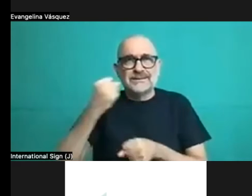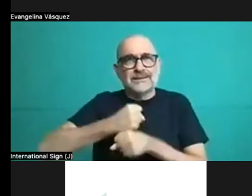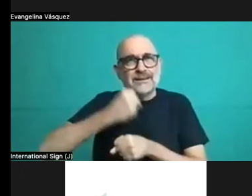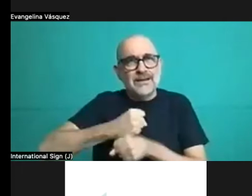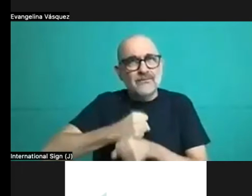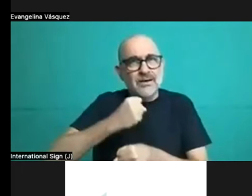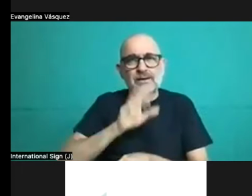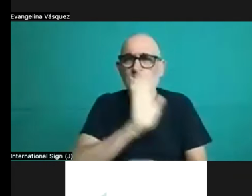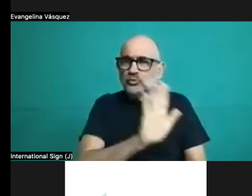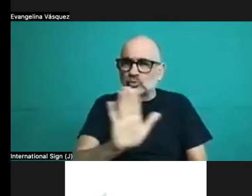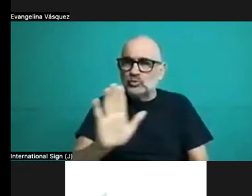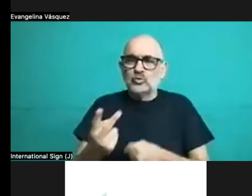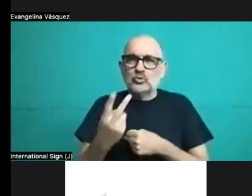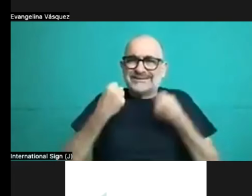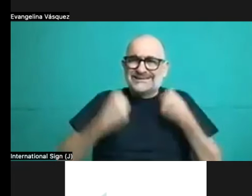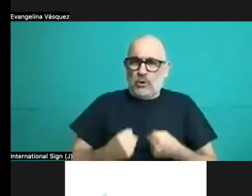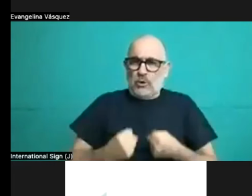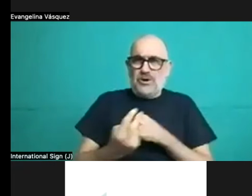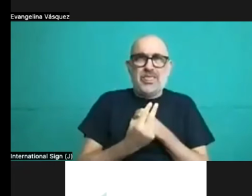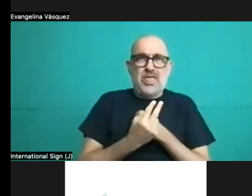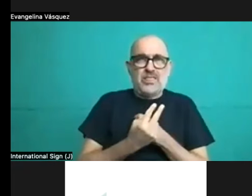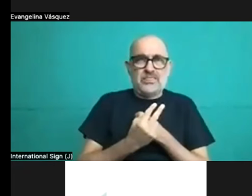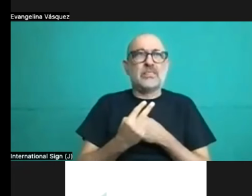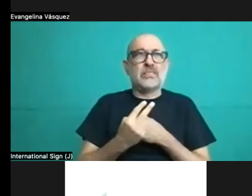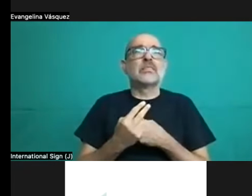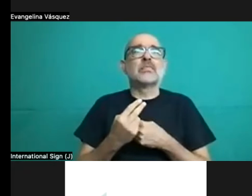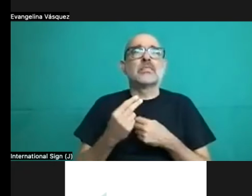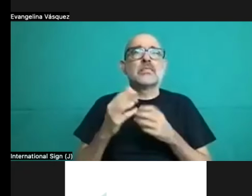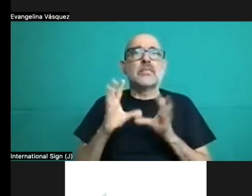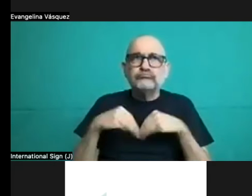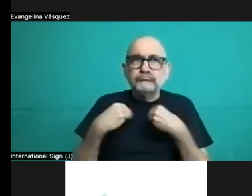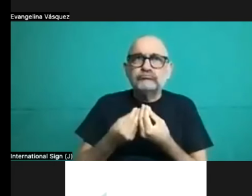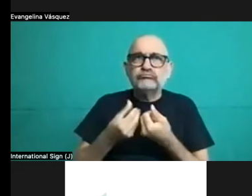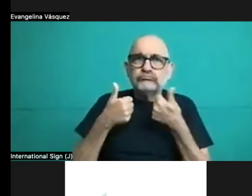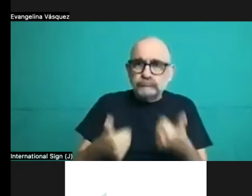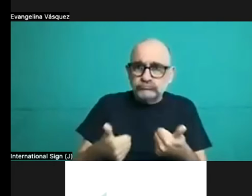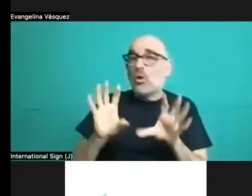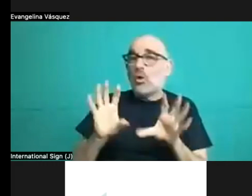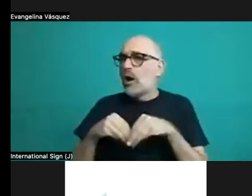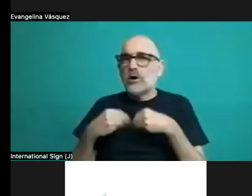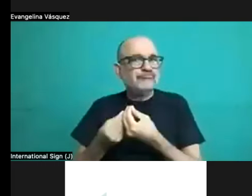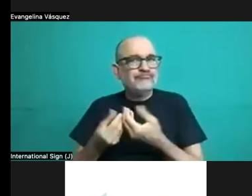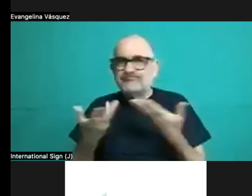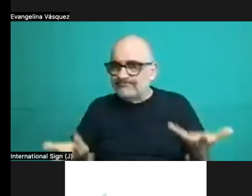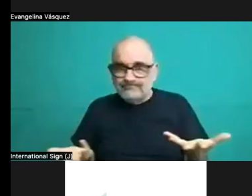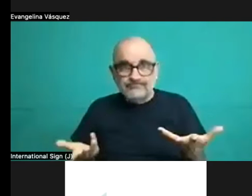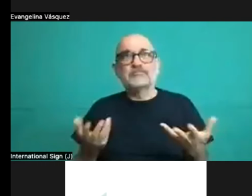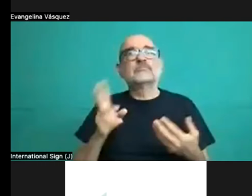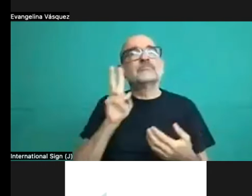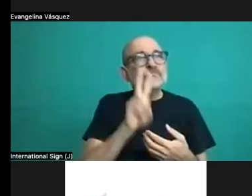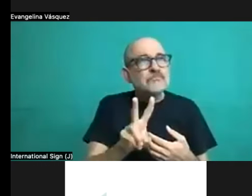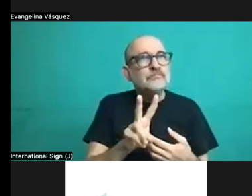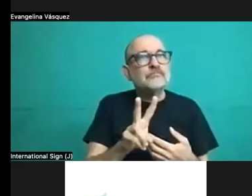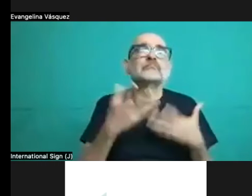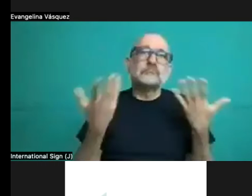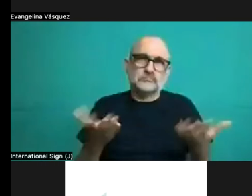qui n'a pas fonctionné. Et bien sûr, donner un espace aux organisations des patients